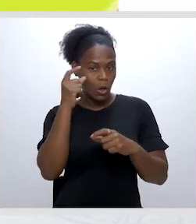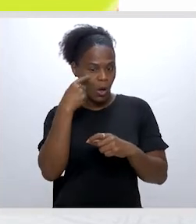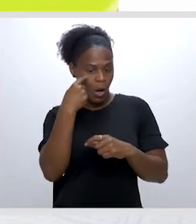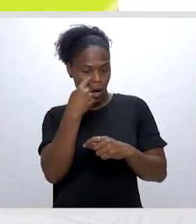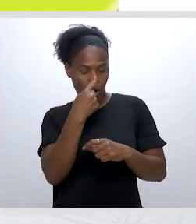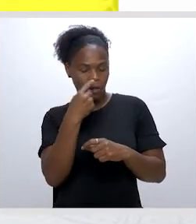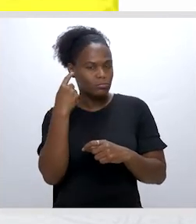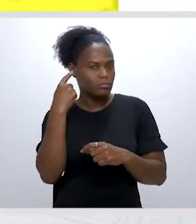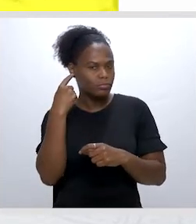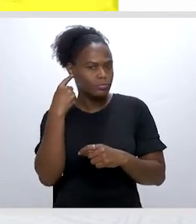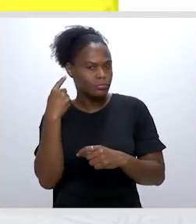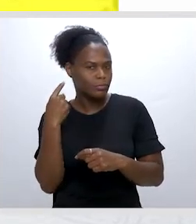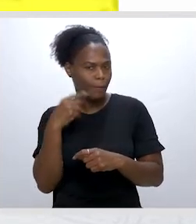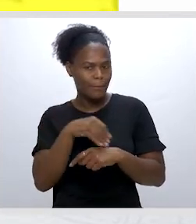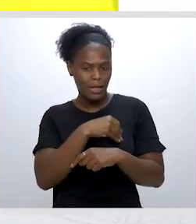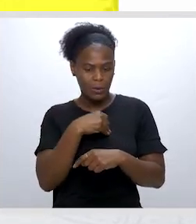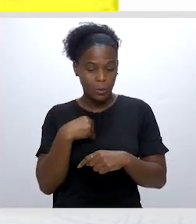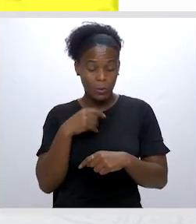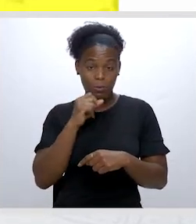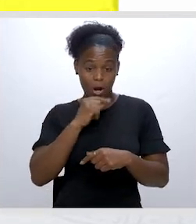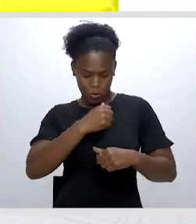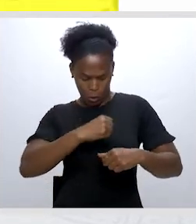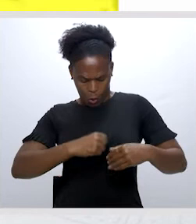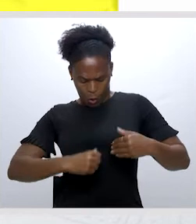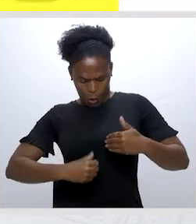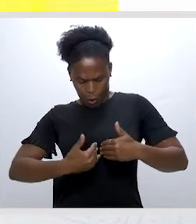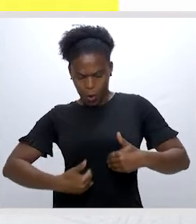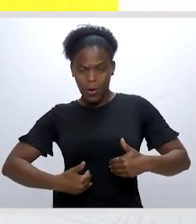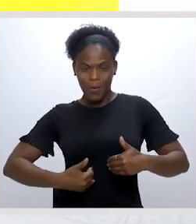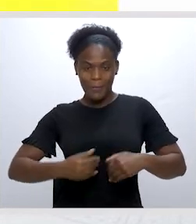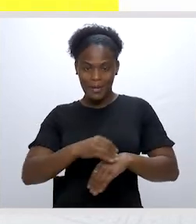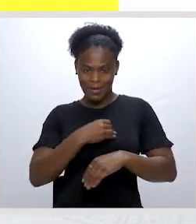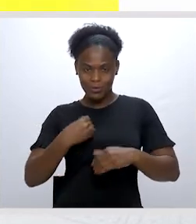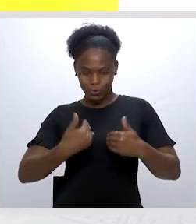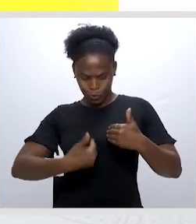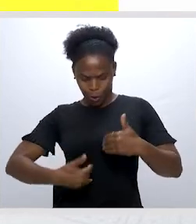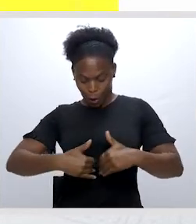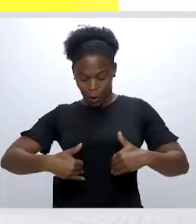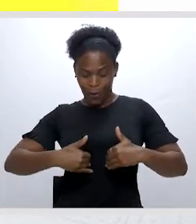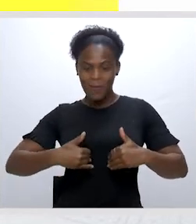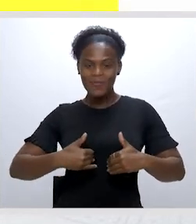le médecin, il peut opérer le chirurgien.